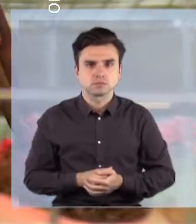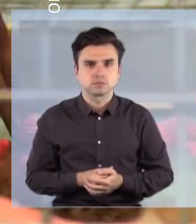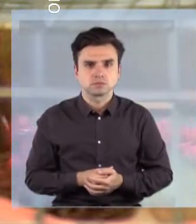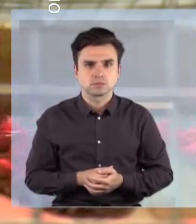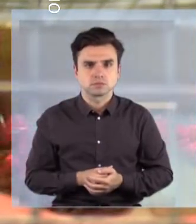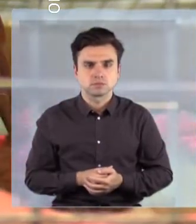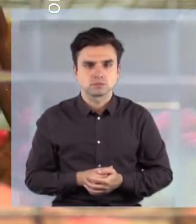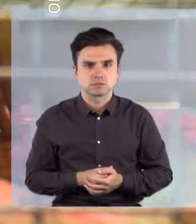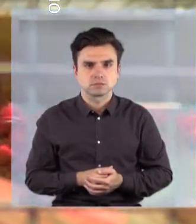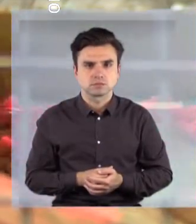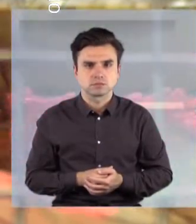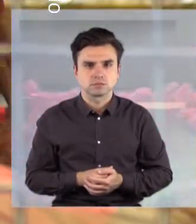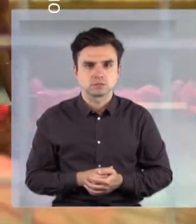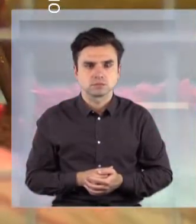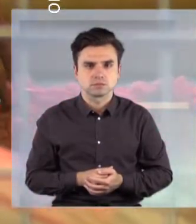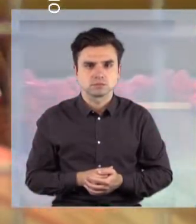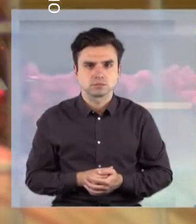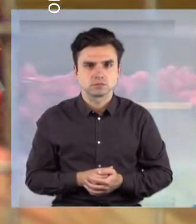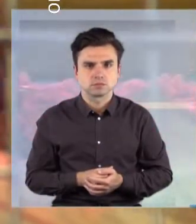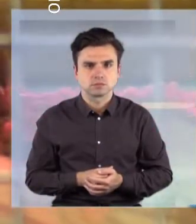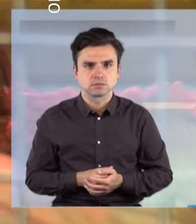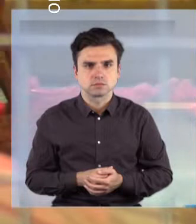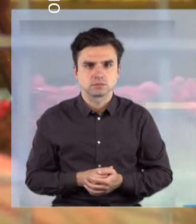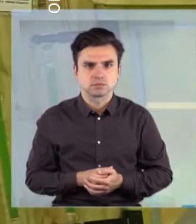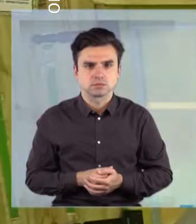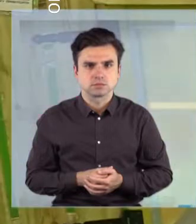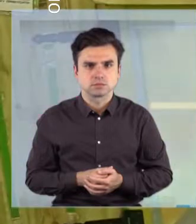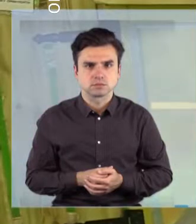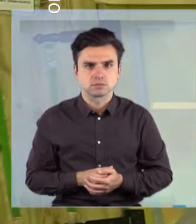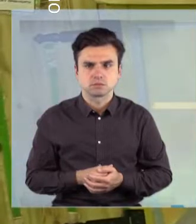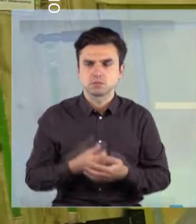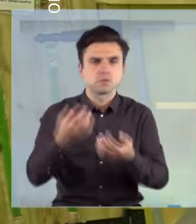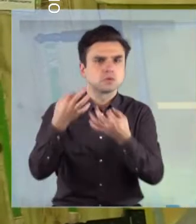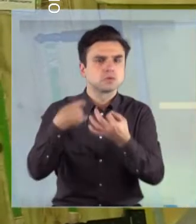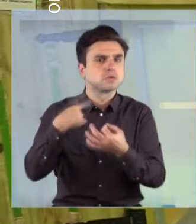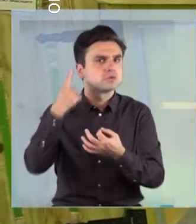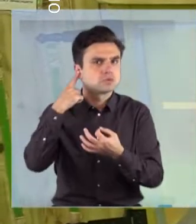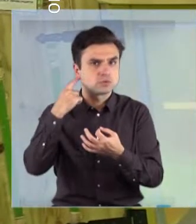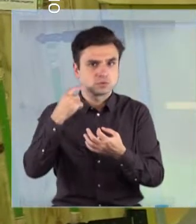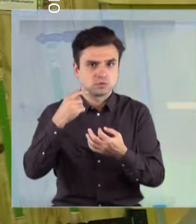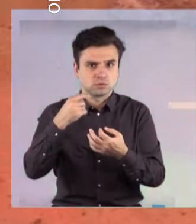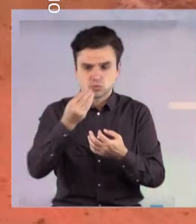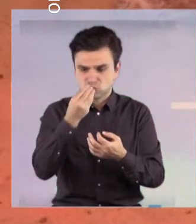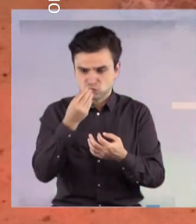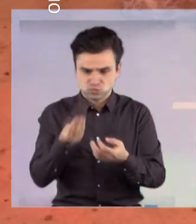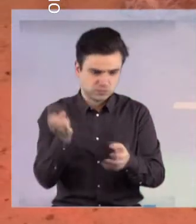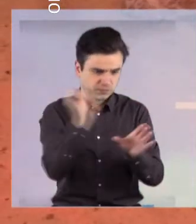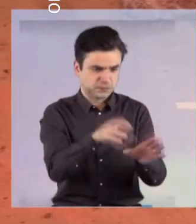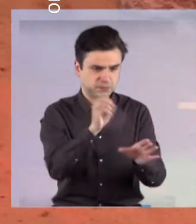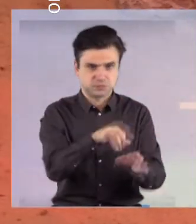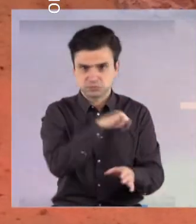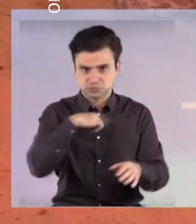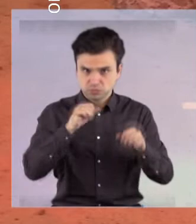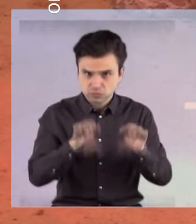для отримання диких тварин. Є і вентиляція, ультрафіолетові лампи для підтримання певної температури, наприклад, для таких тварин, як сурикат,